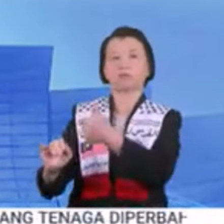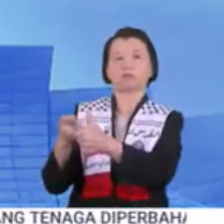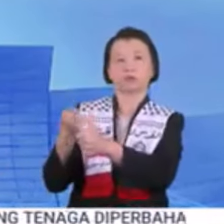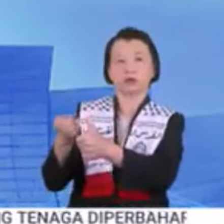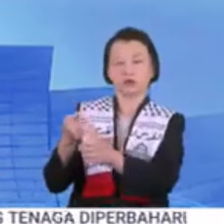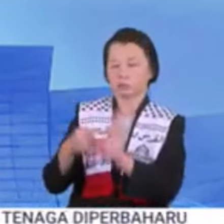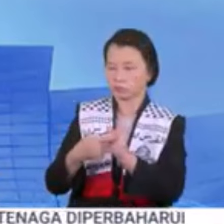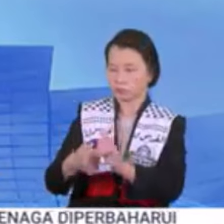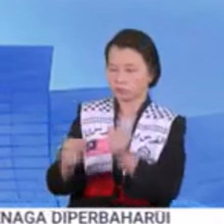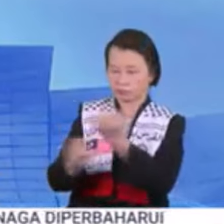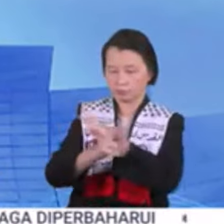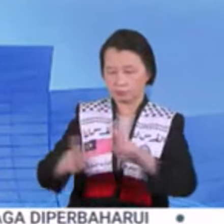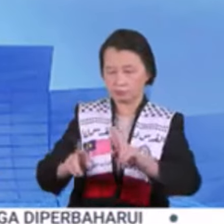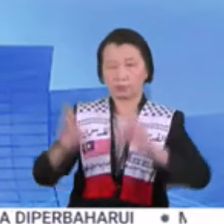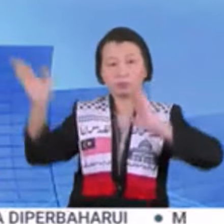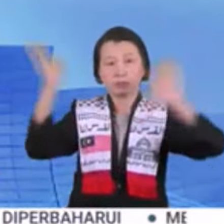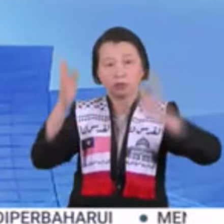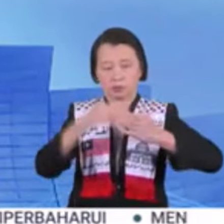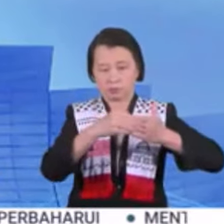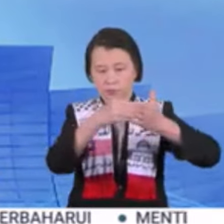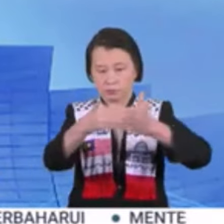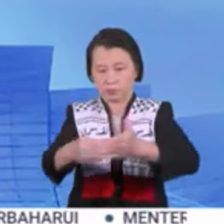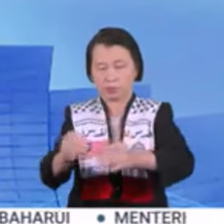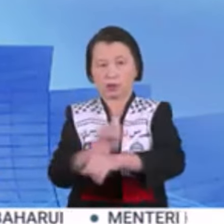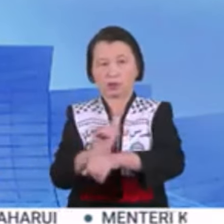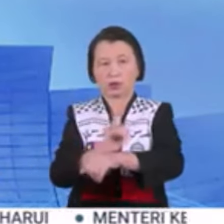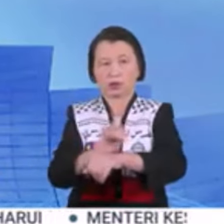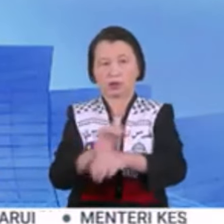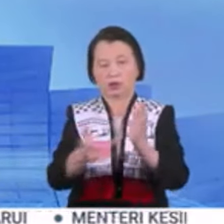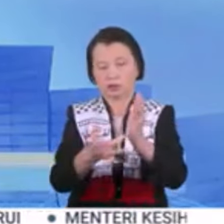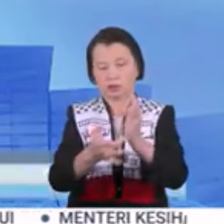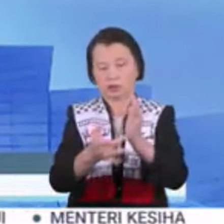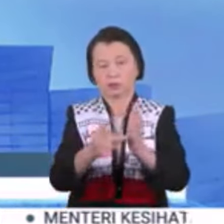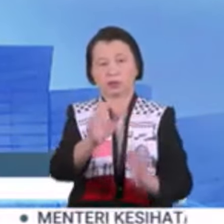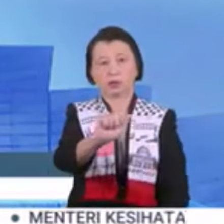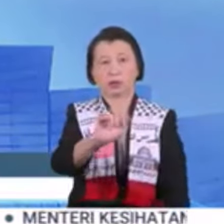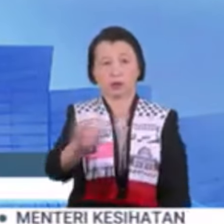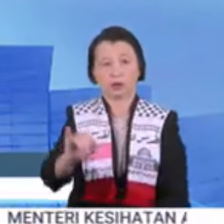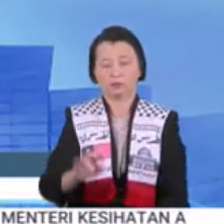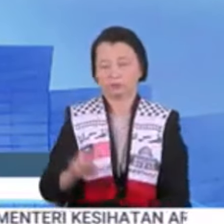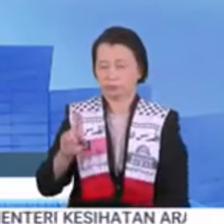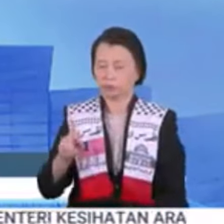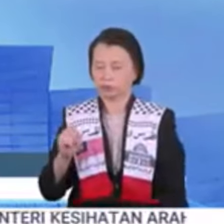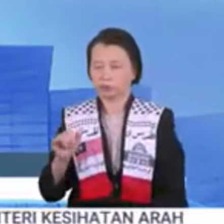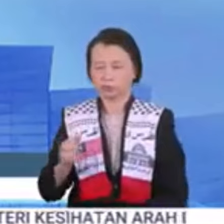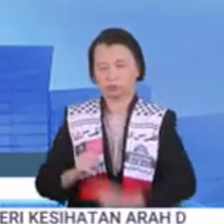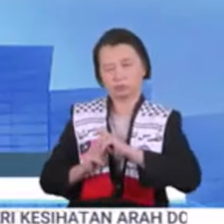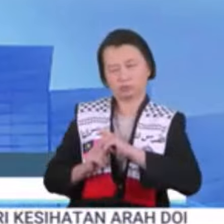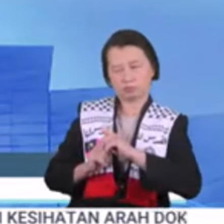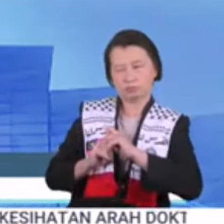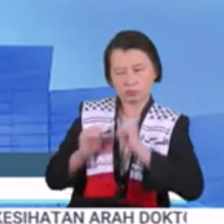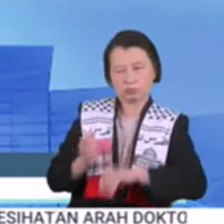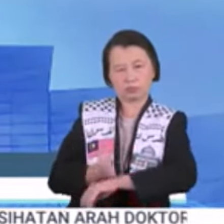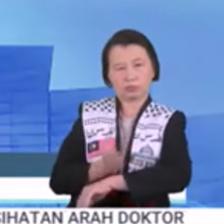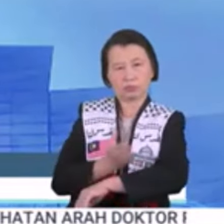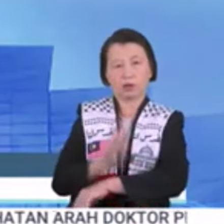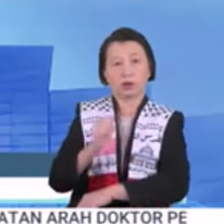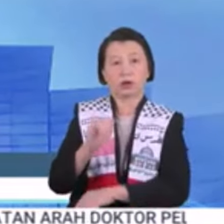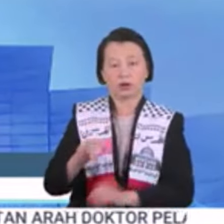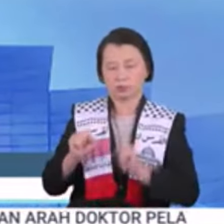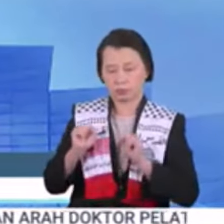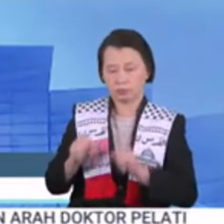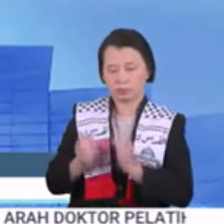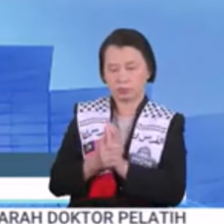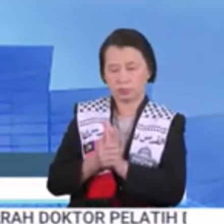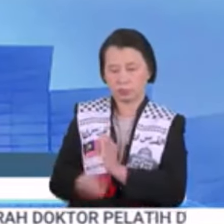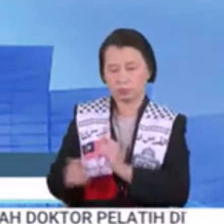sekaligus mencerminkan persiapan Malaysia menerajui industri dan teknologi AI. UTM optimis memperkasa teknologi AI dengan